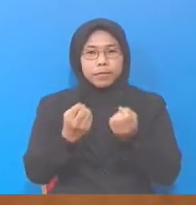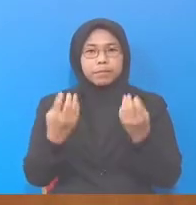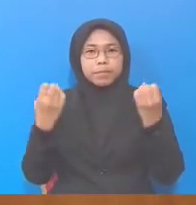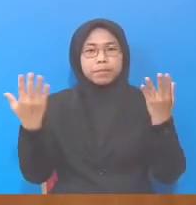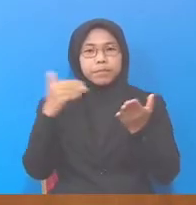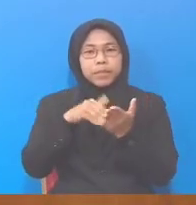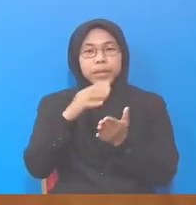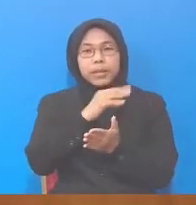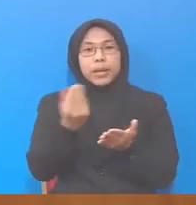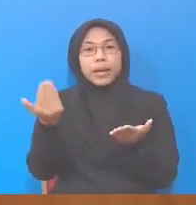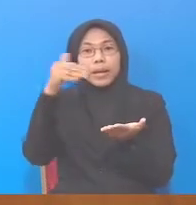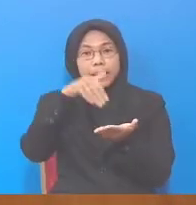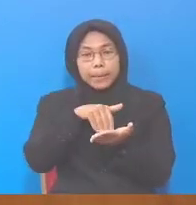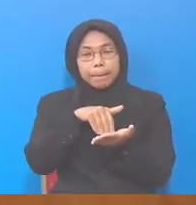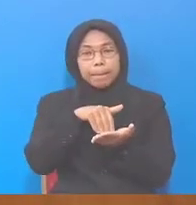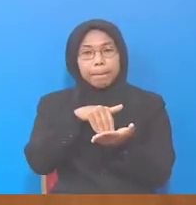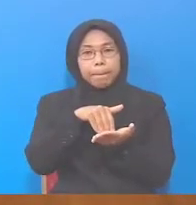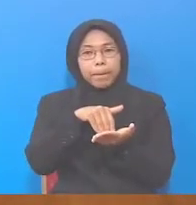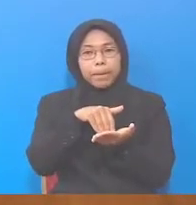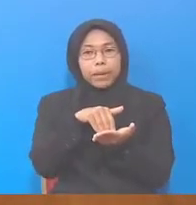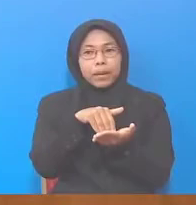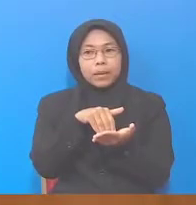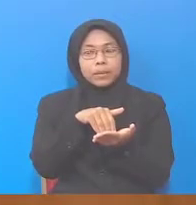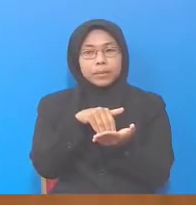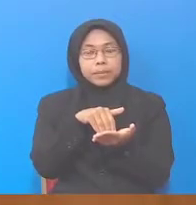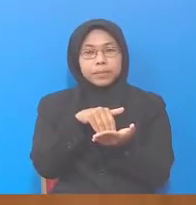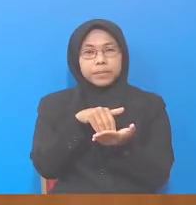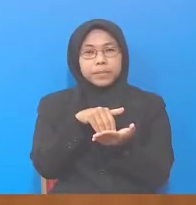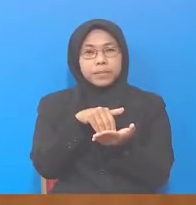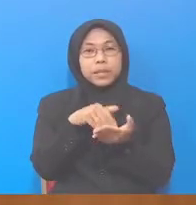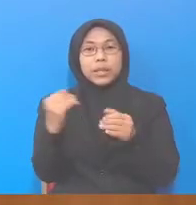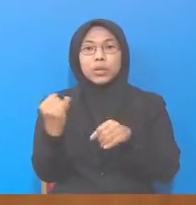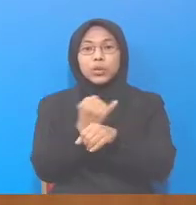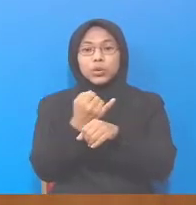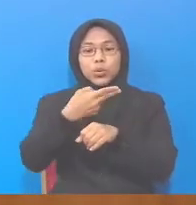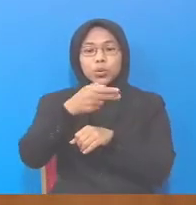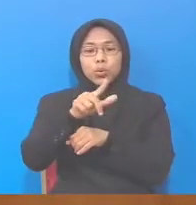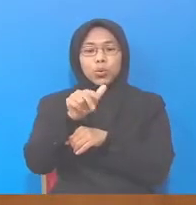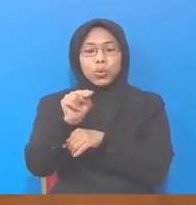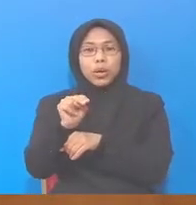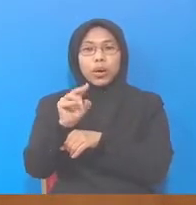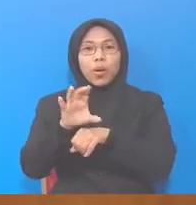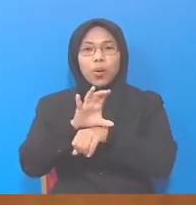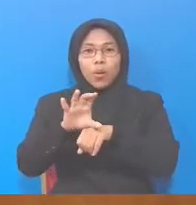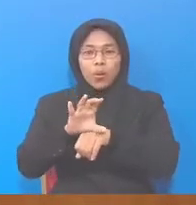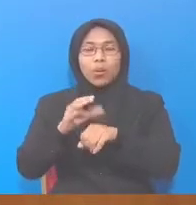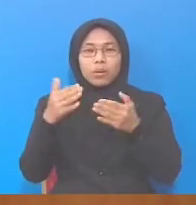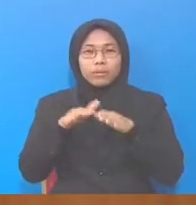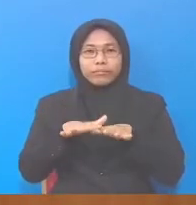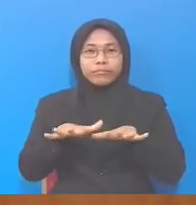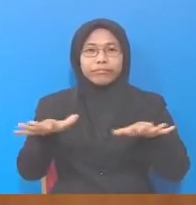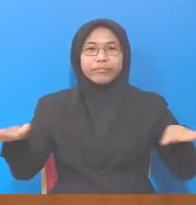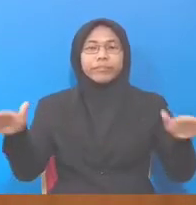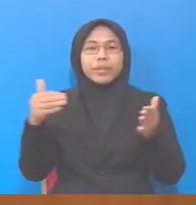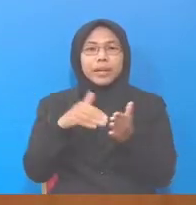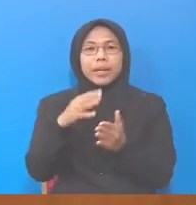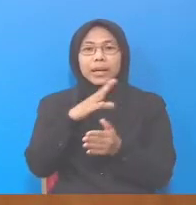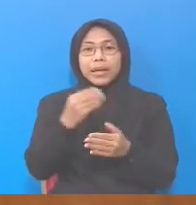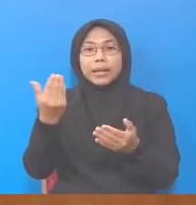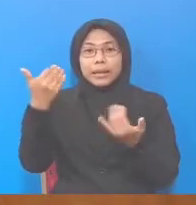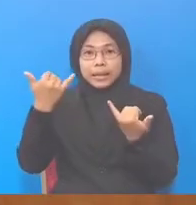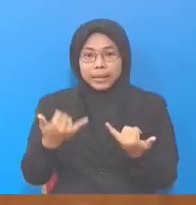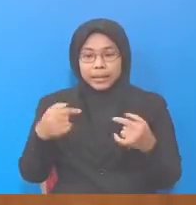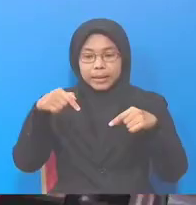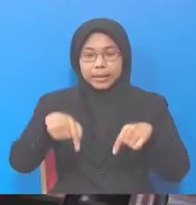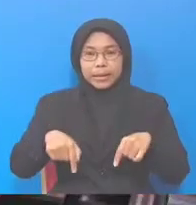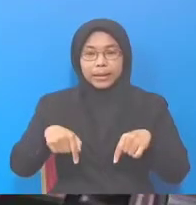dan oleh itu pun industri huluan Koko juga akan berkembang dalam